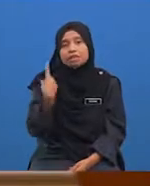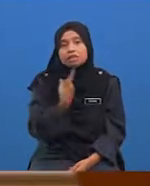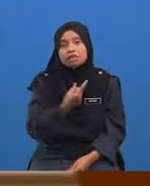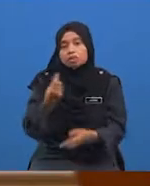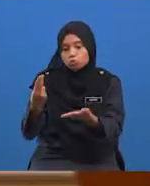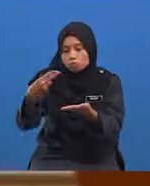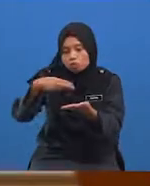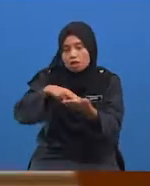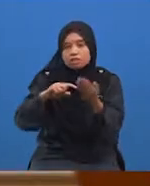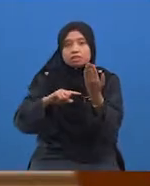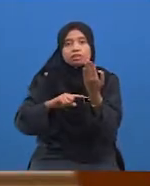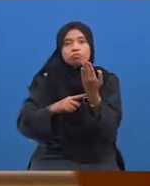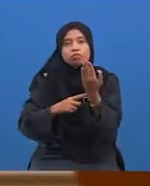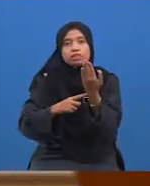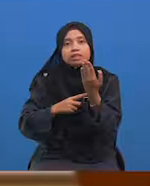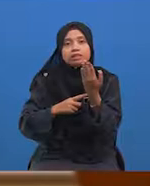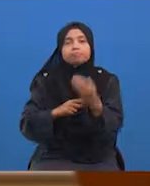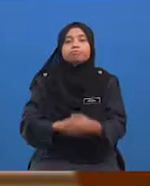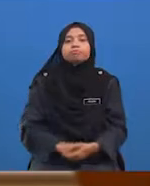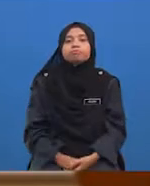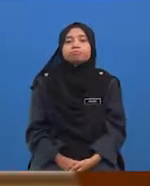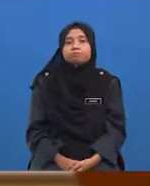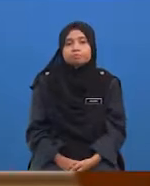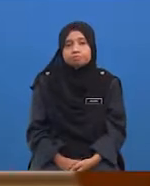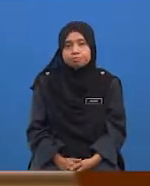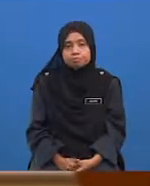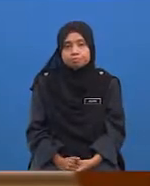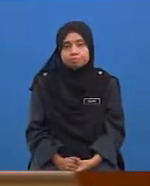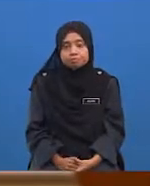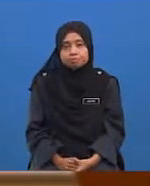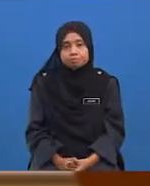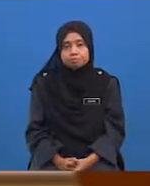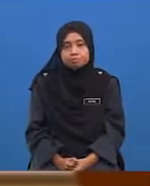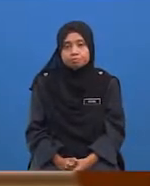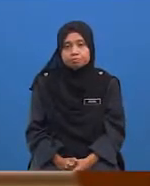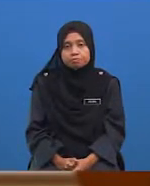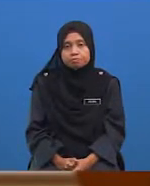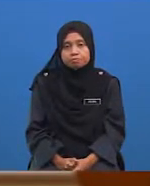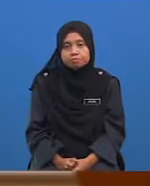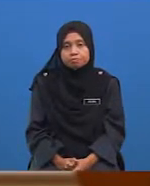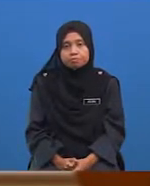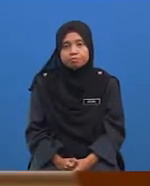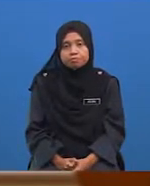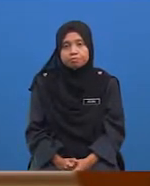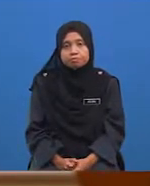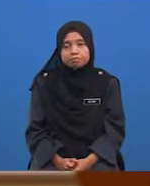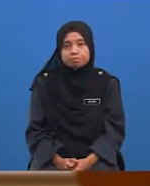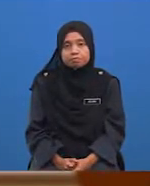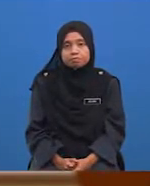Mari kita ulang semula akronim yang cikgu bina untuk memudahkan kamu